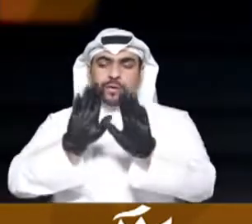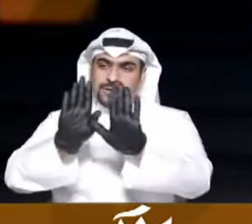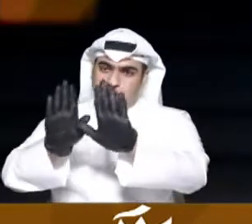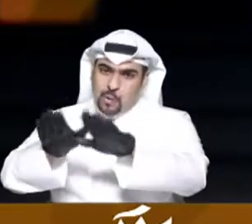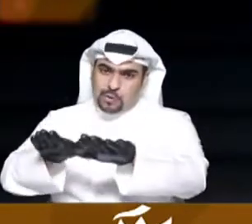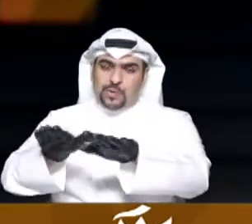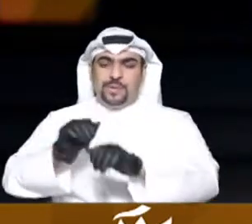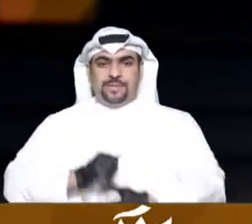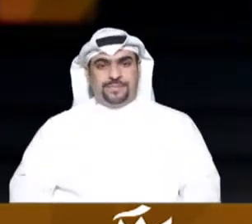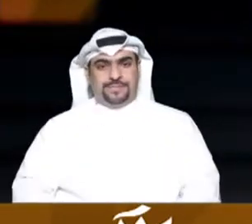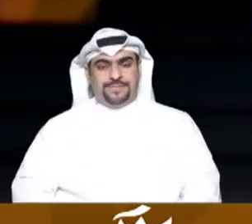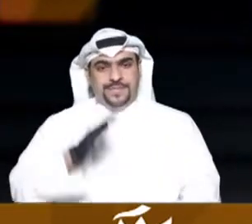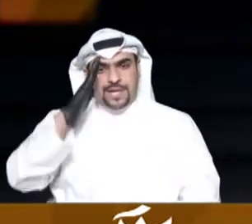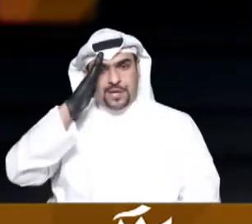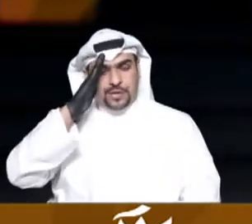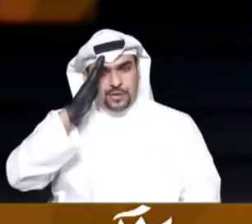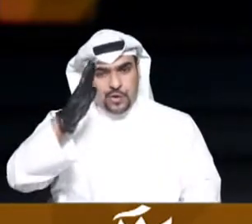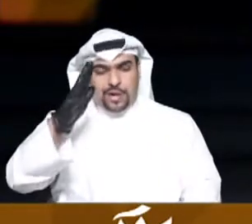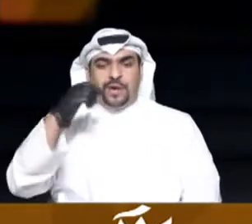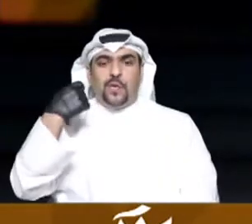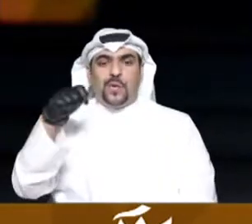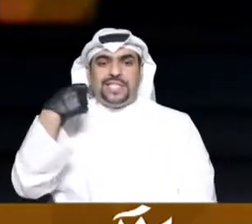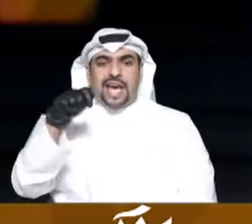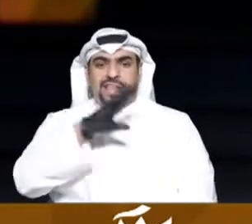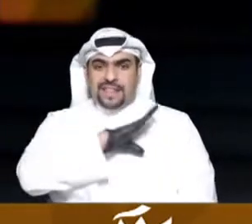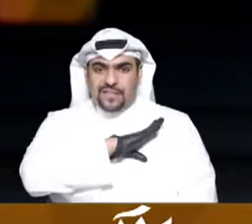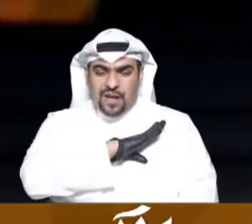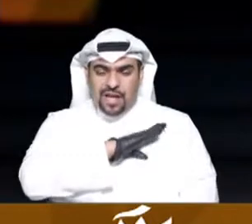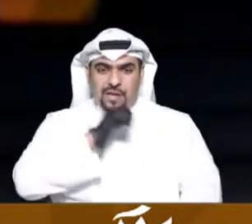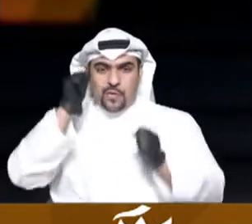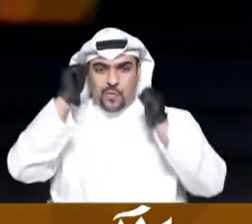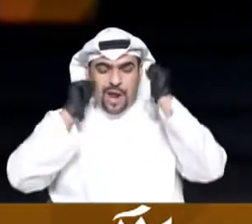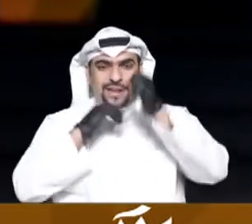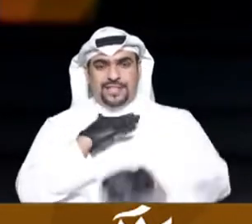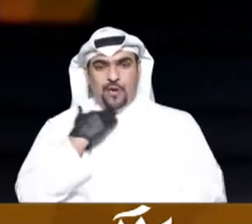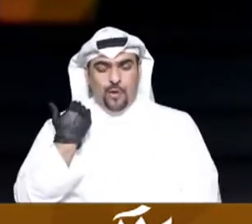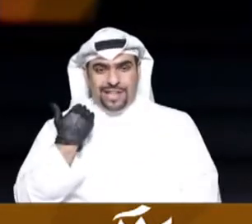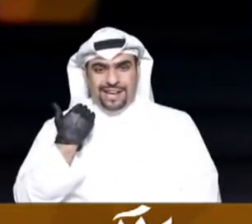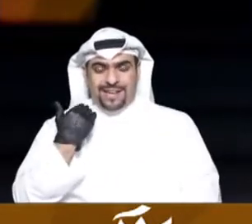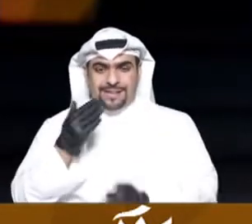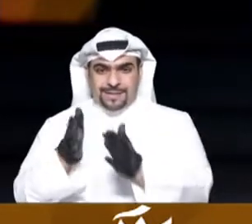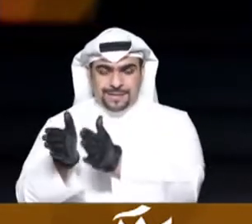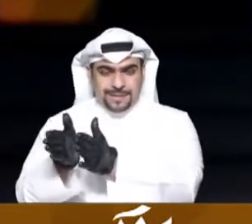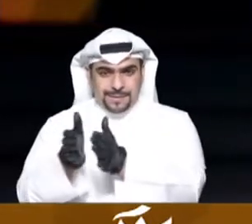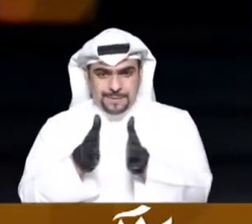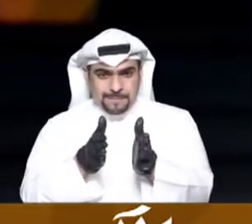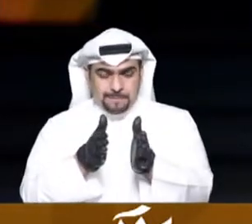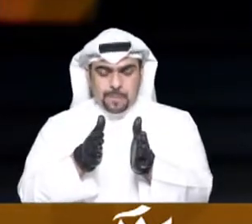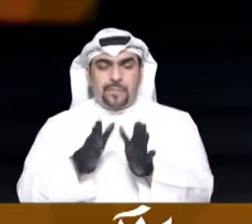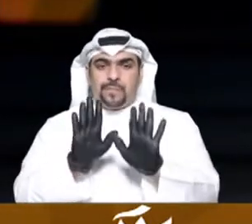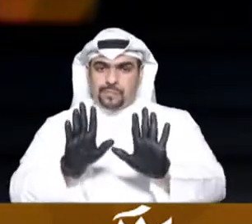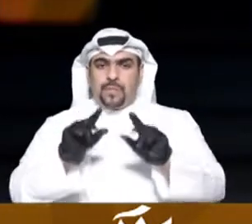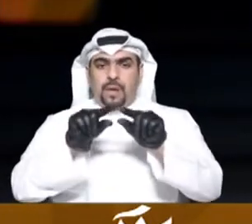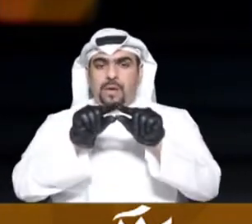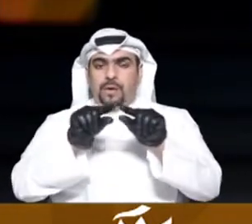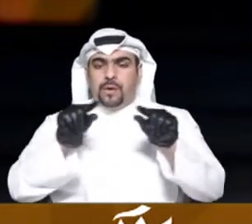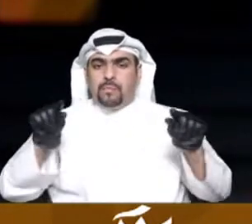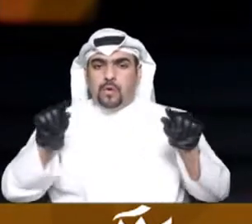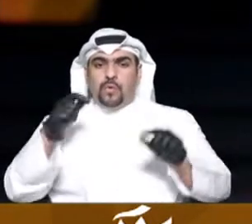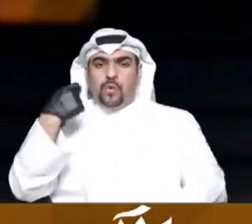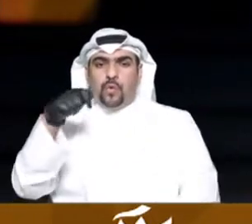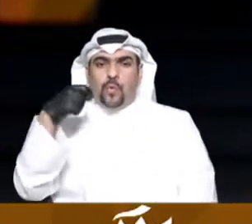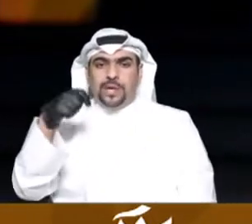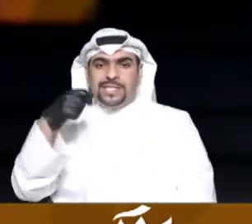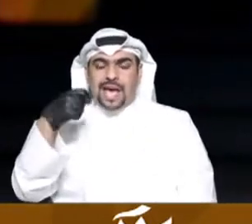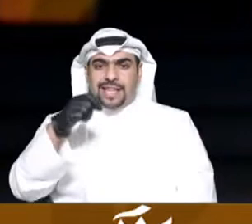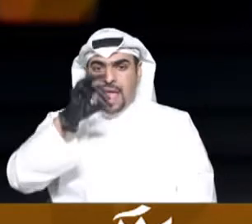ايضا اخواننا في الدفاع، يعني جهودهم كبيره الحقيقه في هالجانب. طيب احنا يعني نبي نتكلم عن دوركم في في في الاعلام